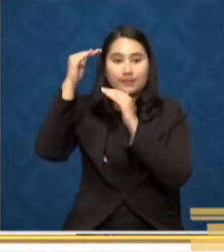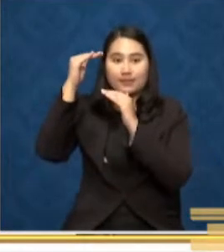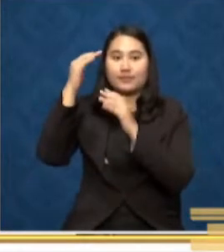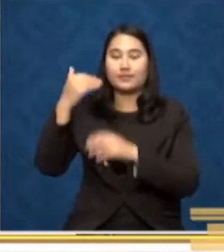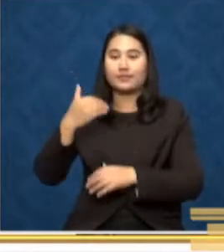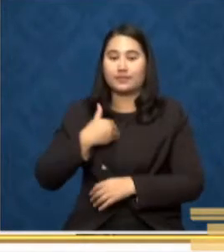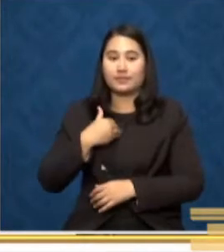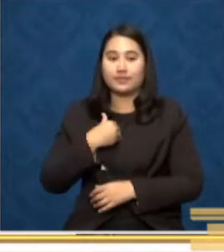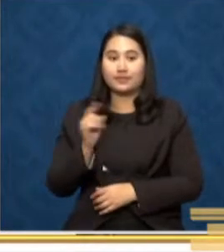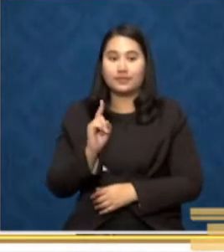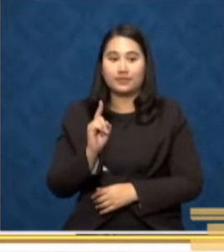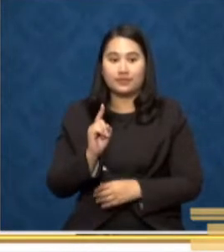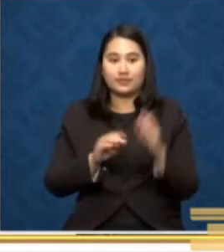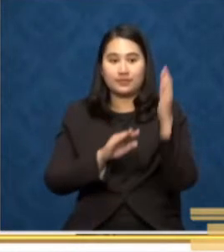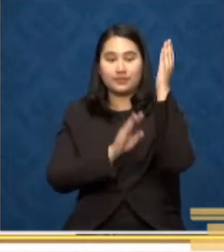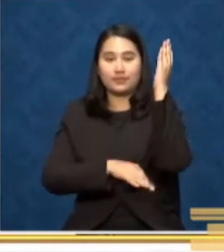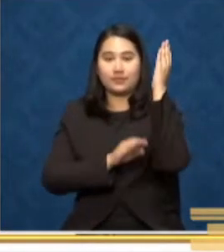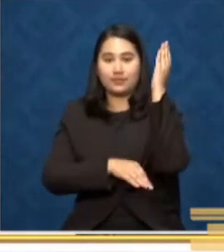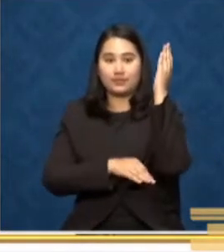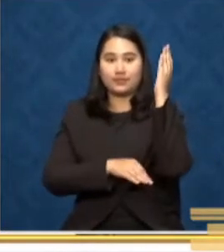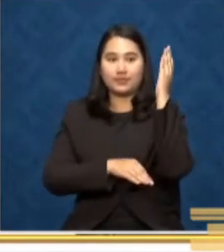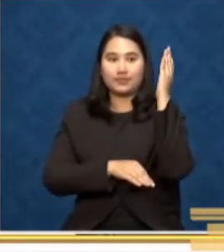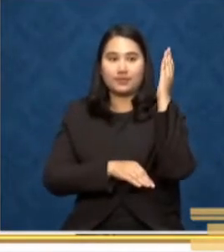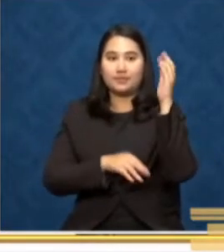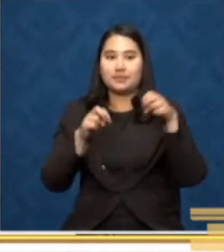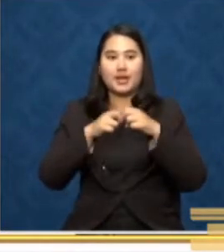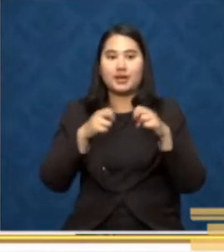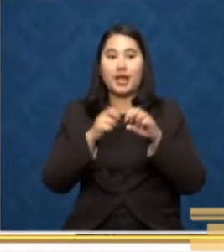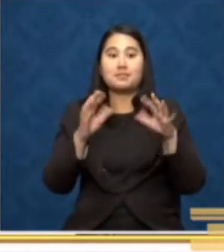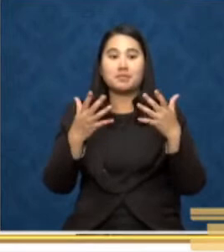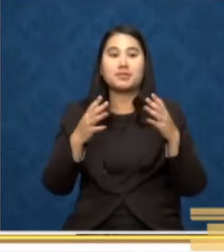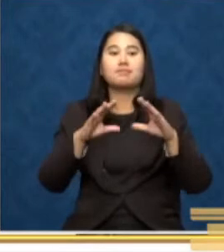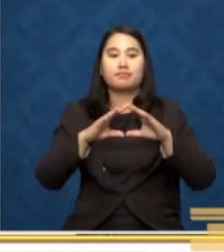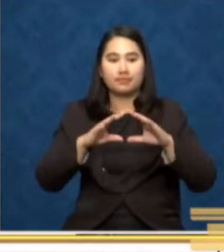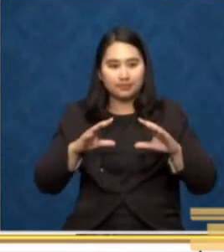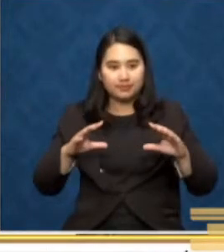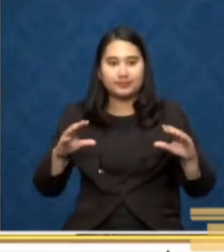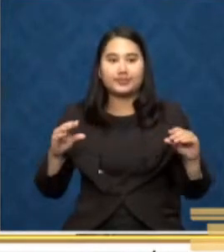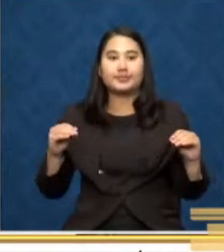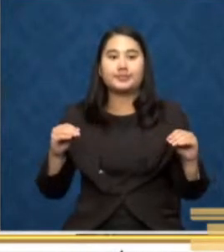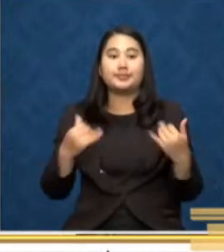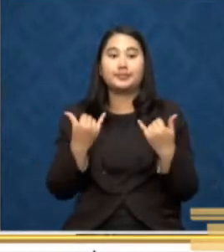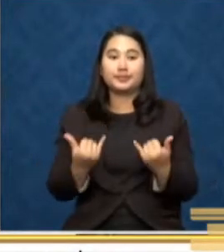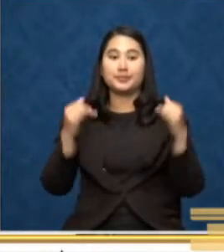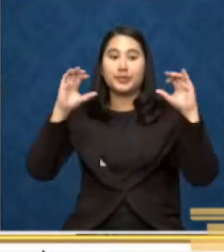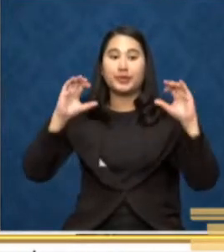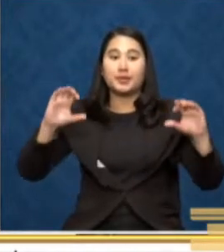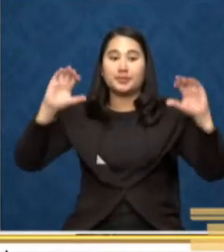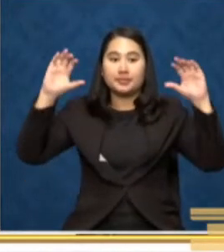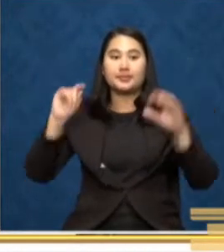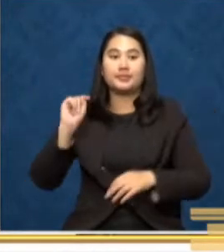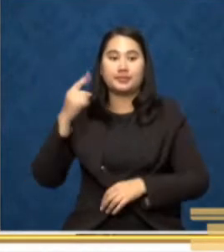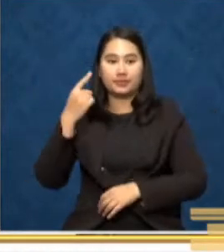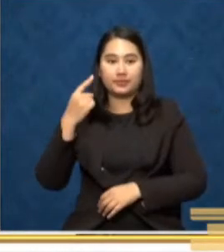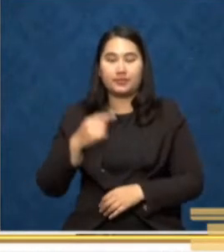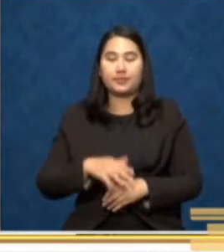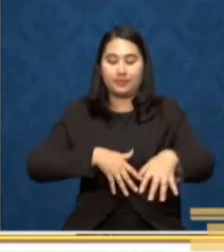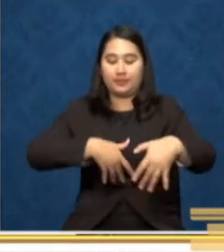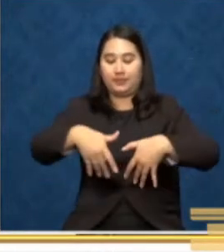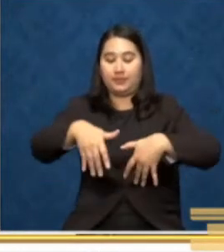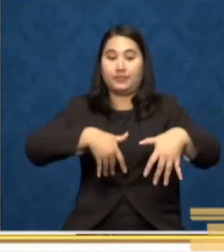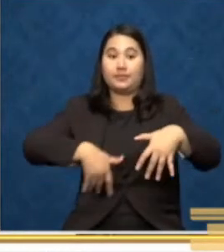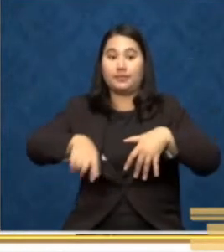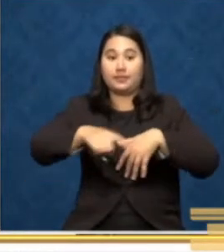าวันหนึ่งเนี่ยพื้นที่แห่งนี้จะต้องสงบสุขและวันนี้เราได้รัฐบาลใหม่นะครับประชาชนในพื้น